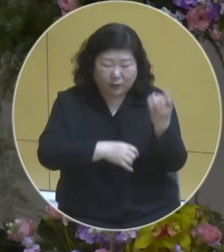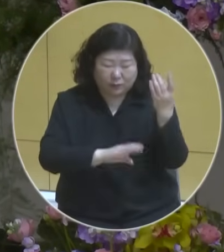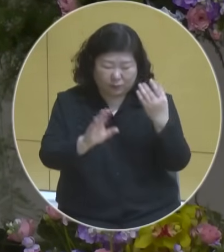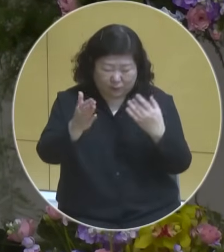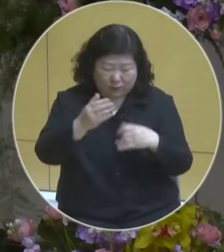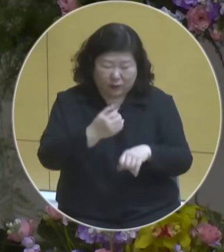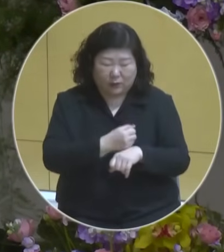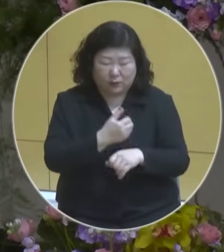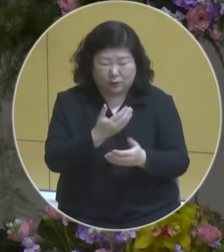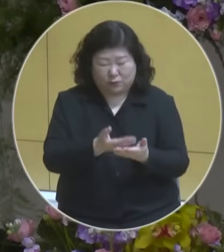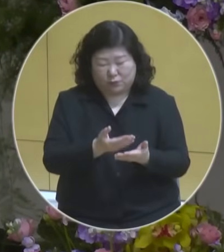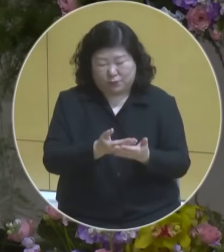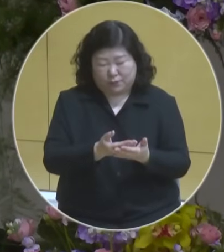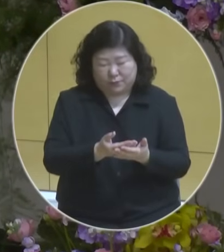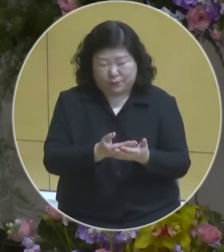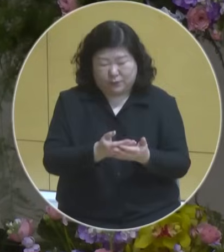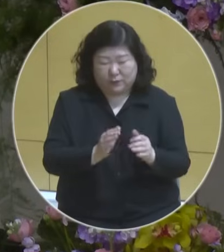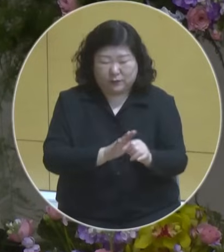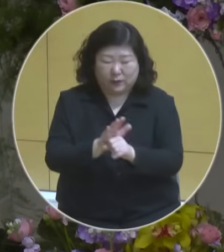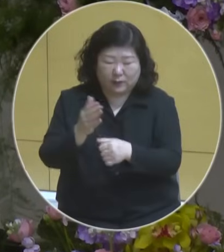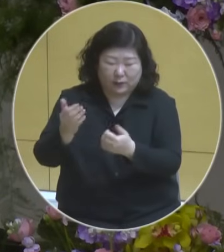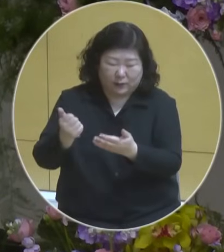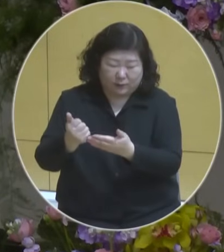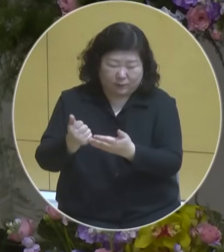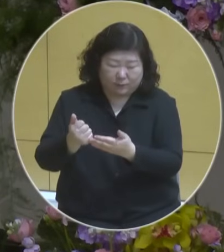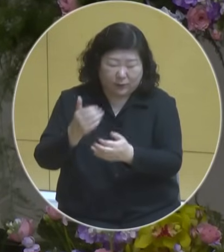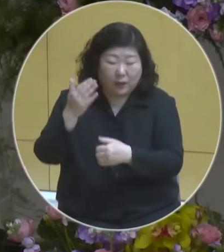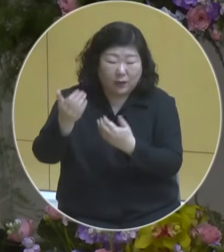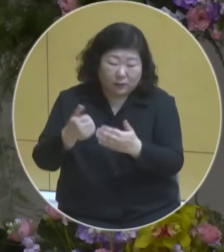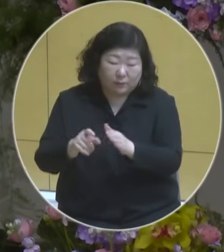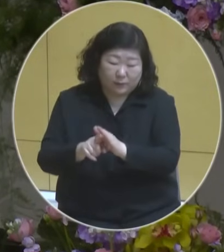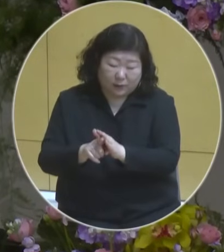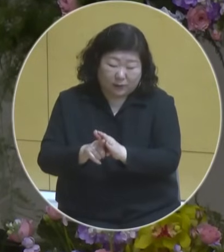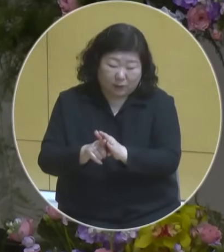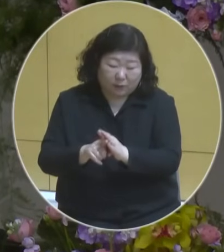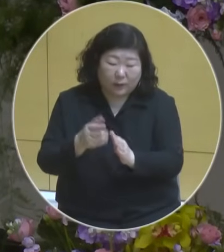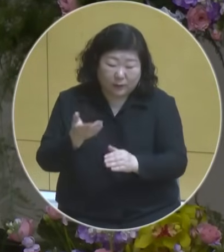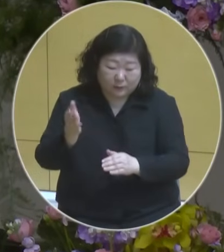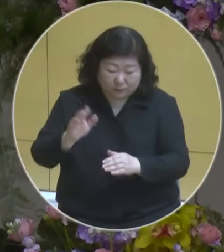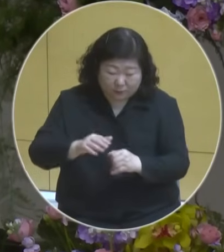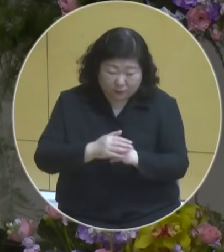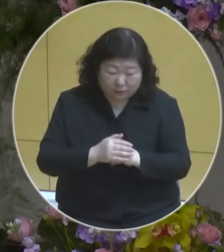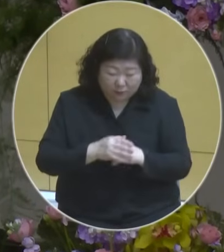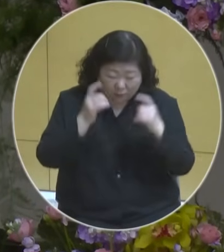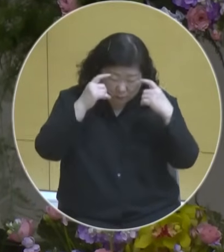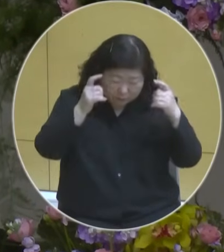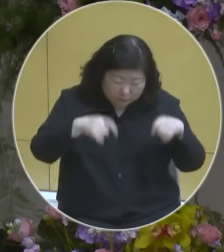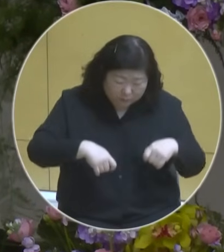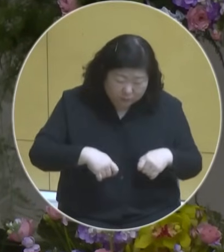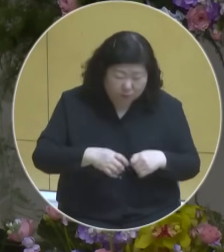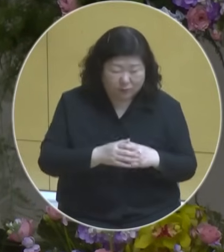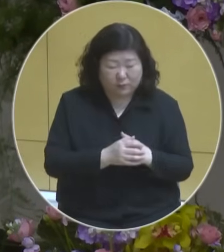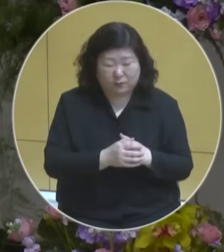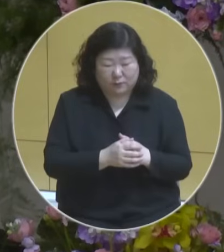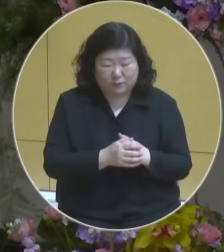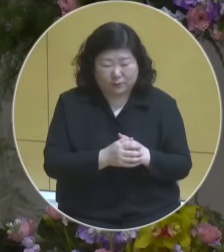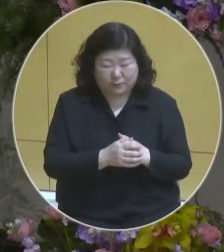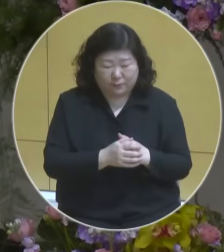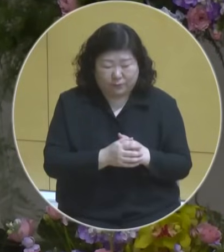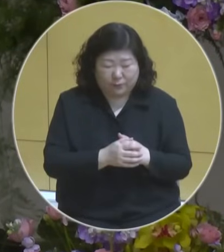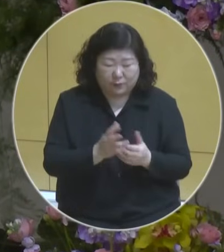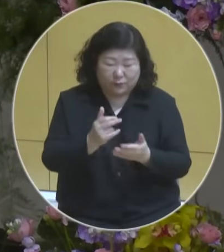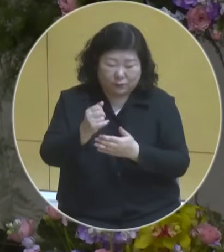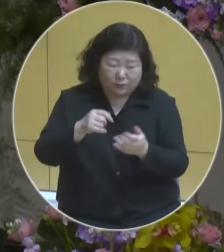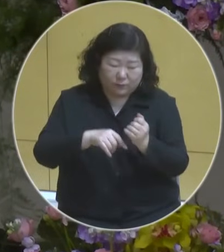주시옵소서 사랑의 하나님 우리는 하나님을 믿는다 하면서 어리석고 미련하여 주님 뜻에 따라 살지 못할